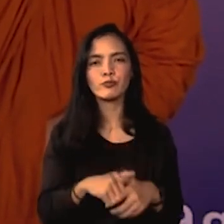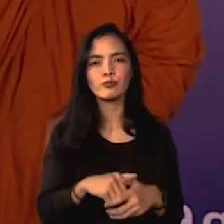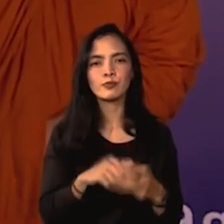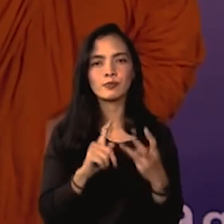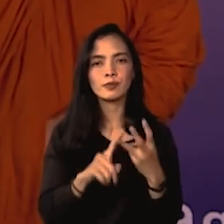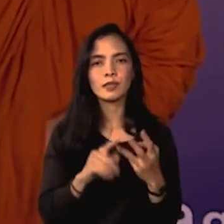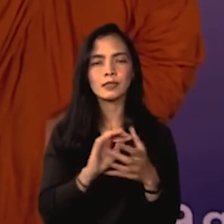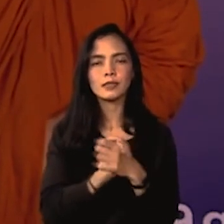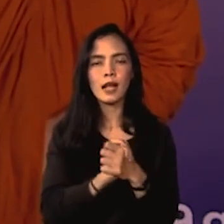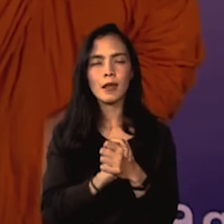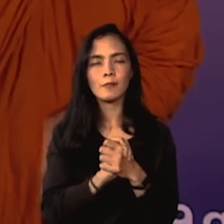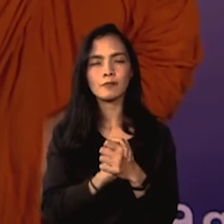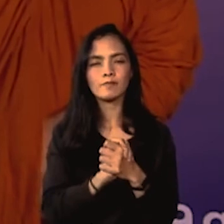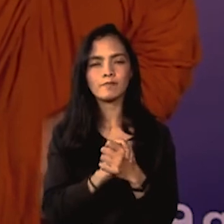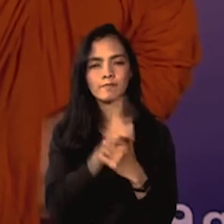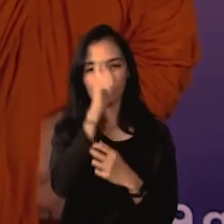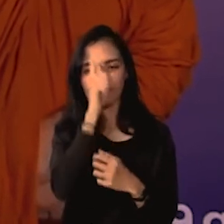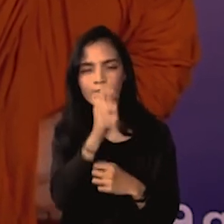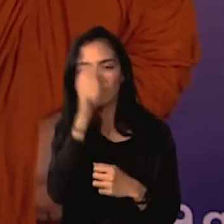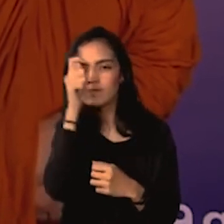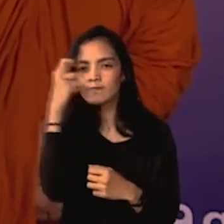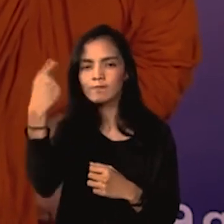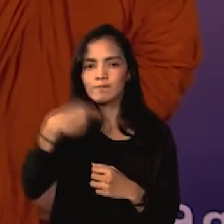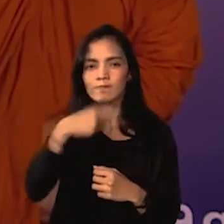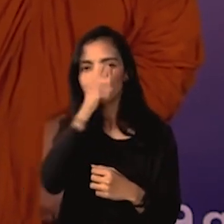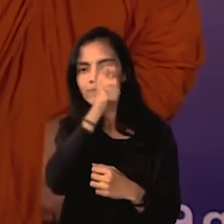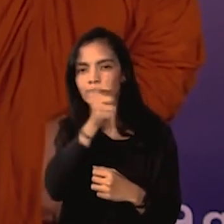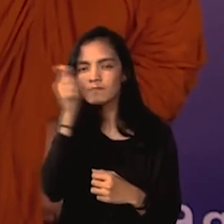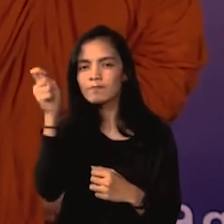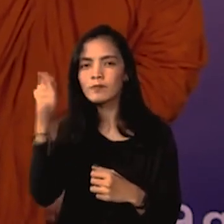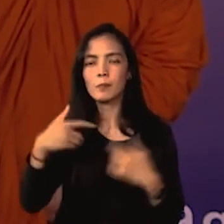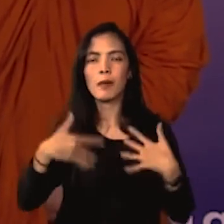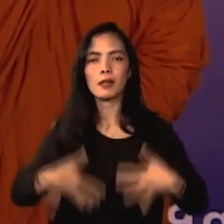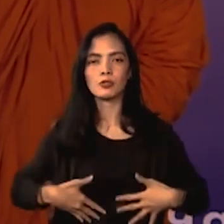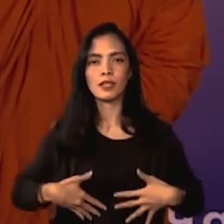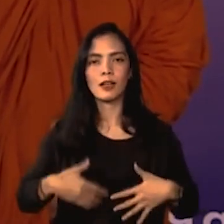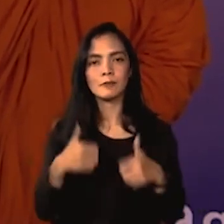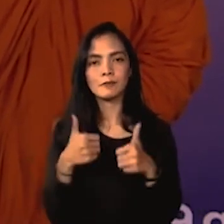dan salam kemanusiaan untuk seluruh rakyat Indonesia.